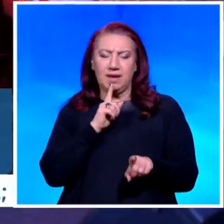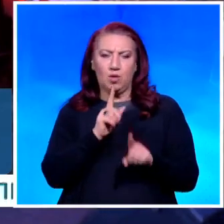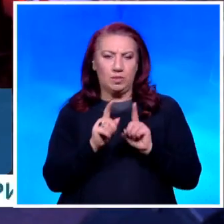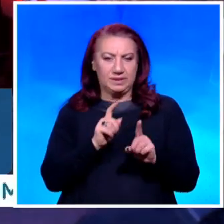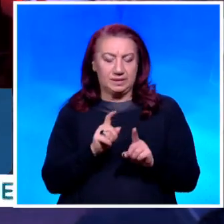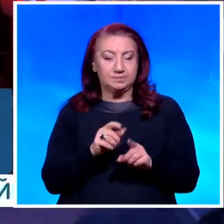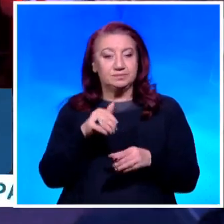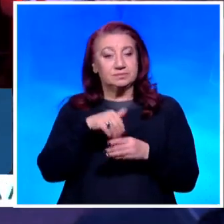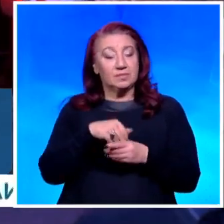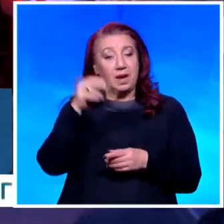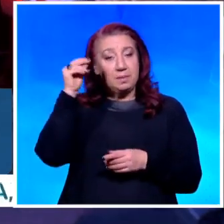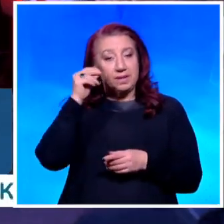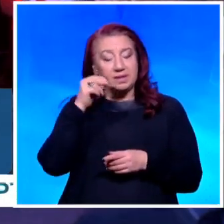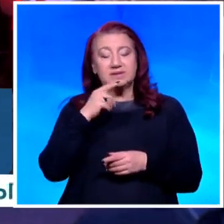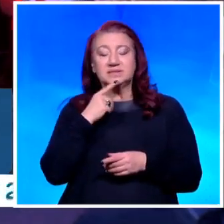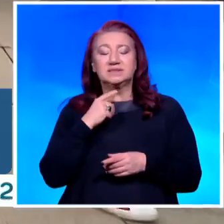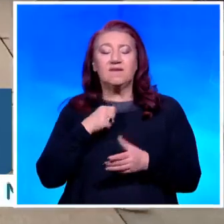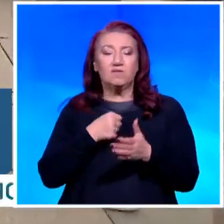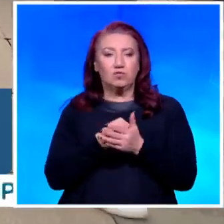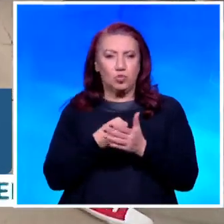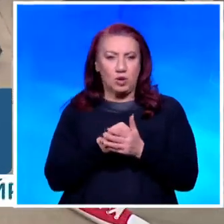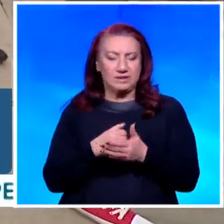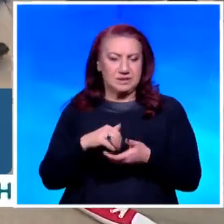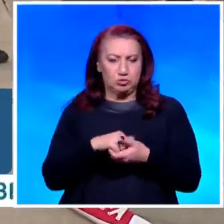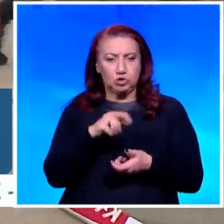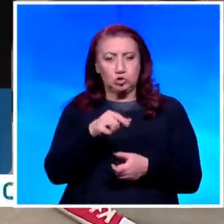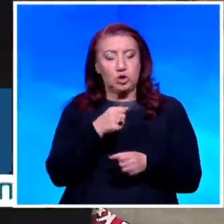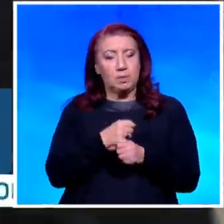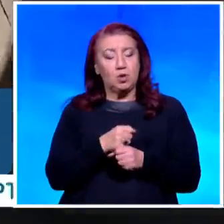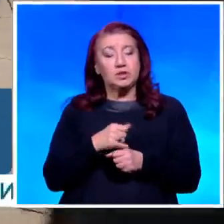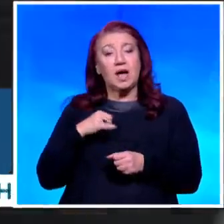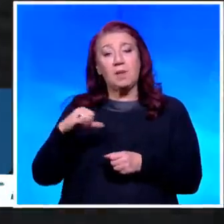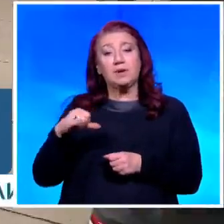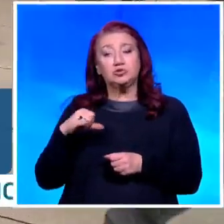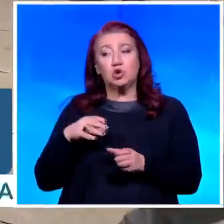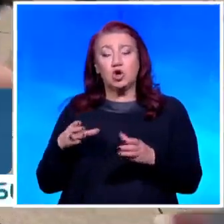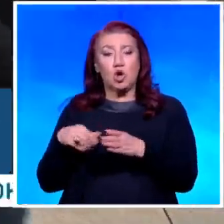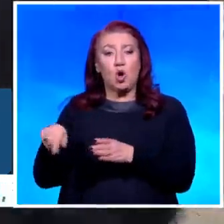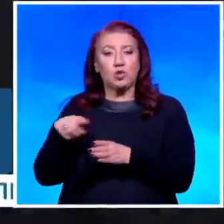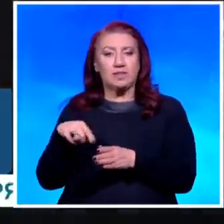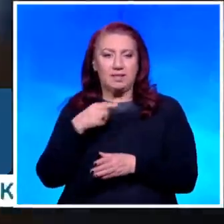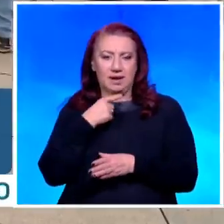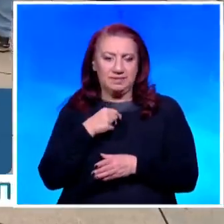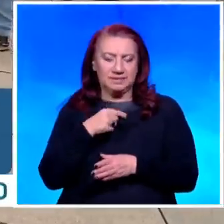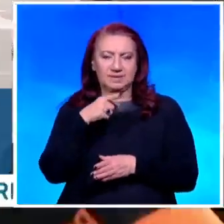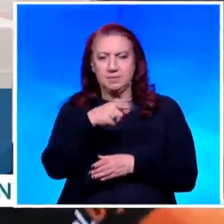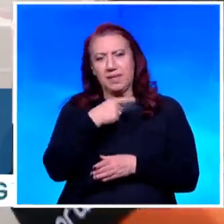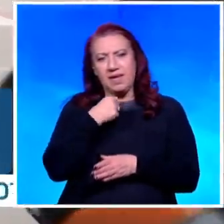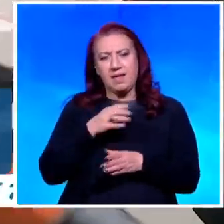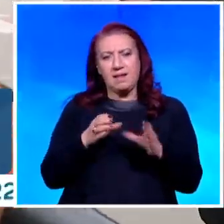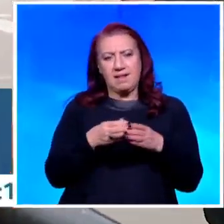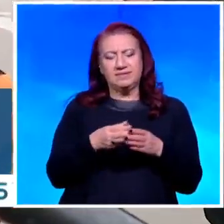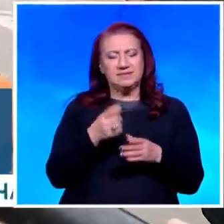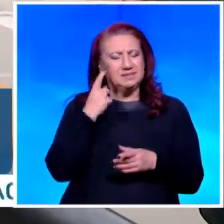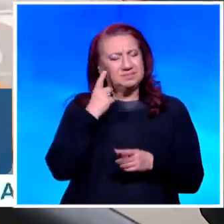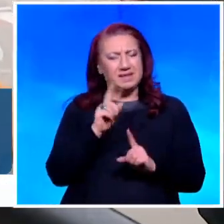Касабов е работил в международния отдел на Левски. От сините днес казаха, че не са решили кой ще подкрепят на Конгреса. Нека